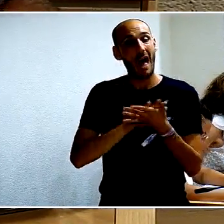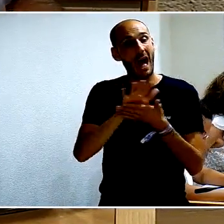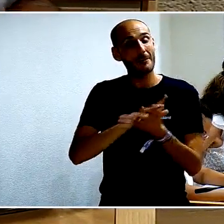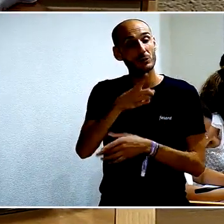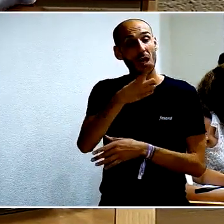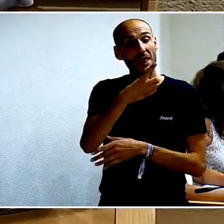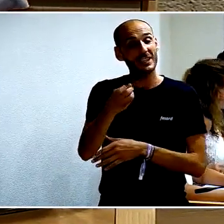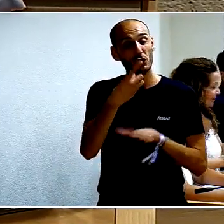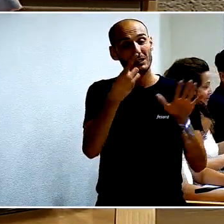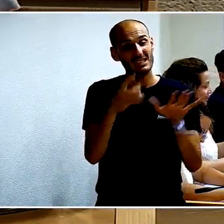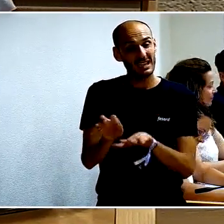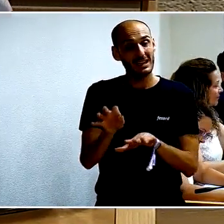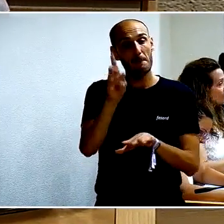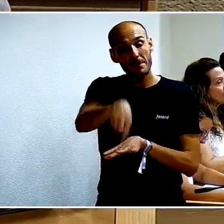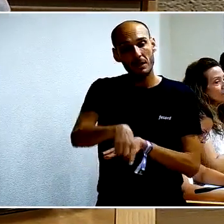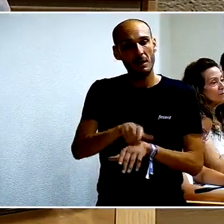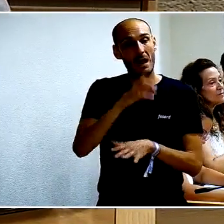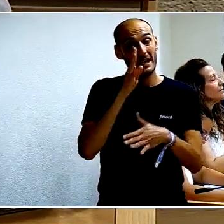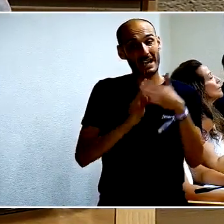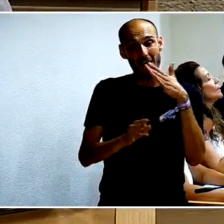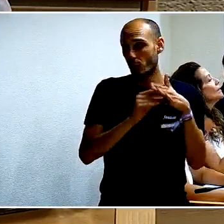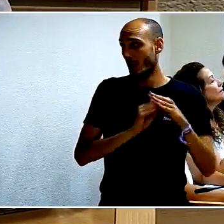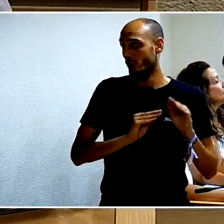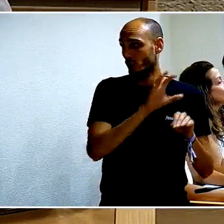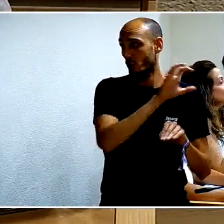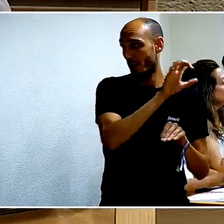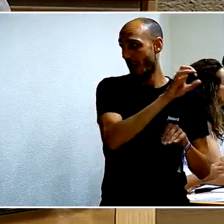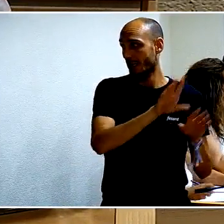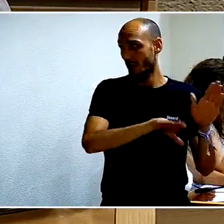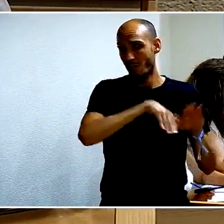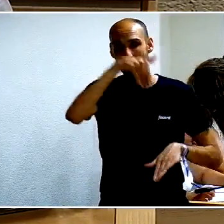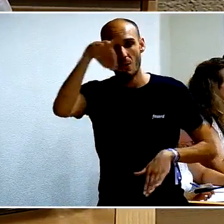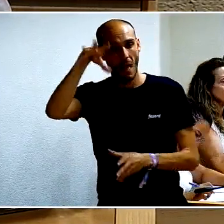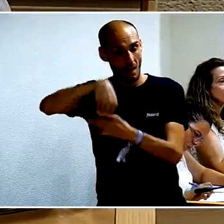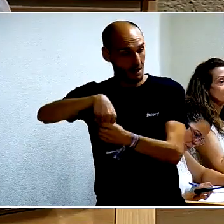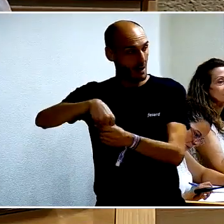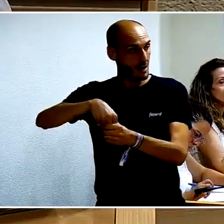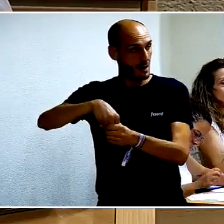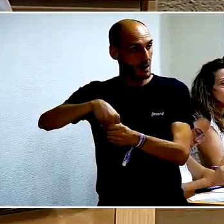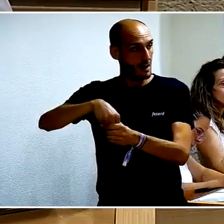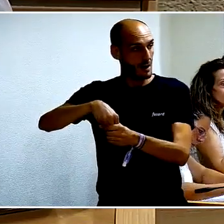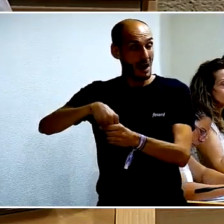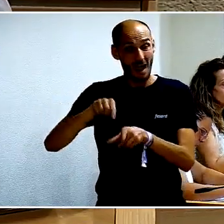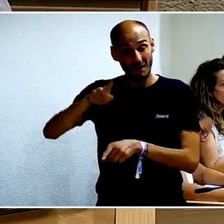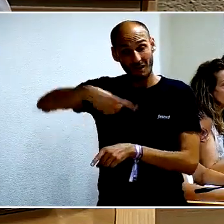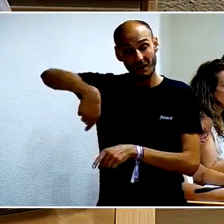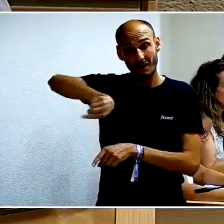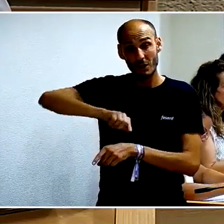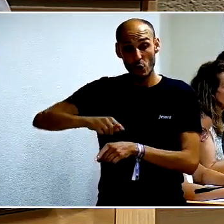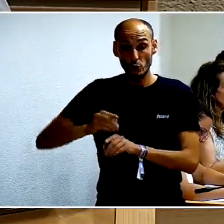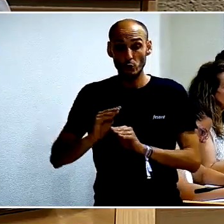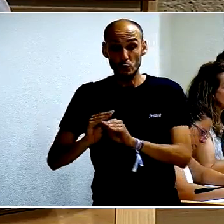refugiats que estan fora del seu país, i més del 30% d'ells mai han pisat la seva